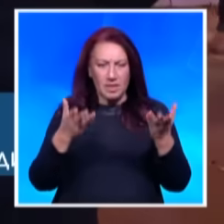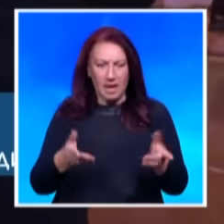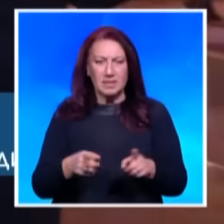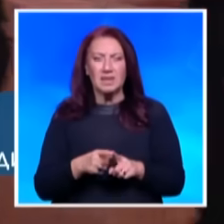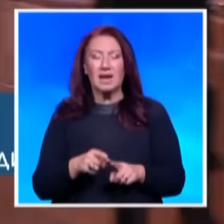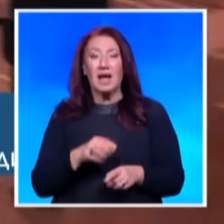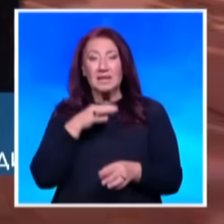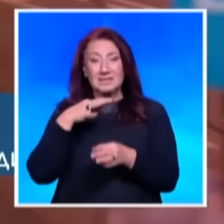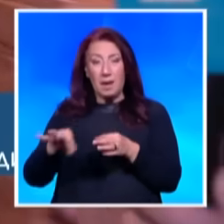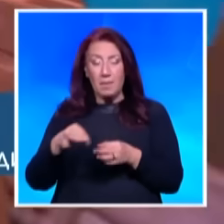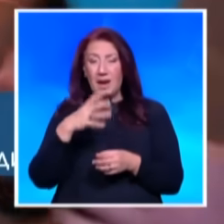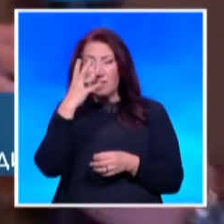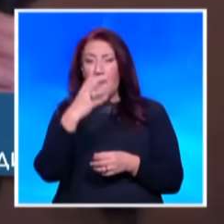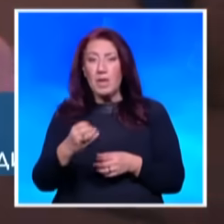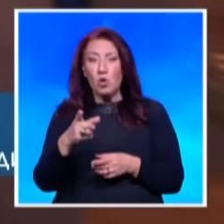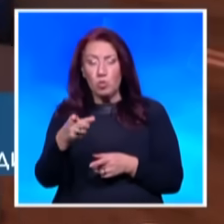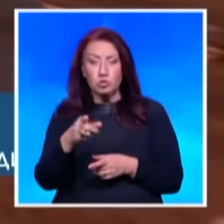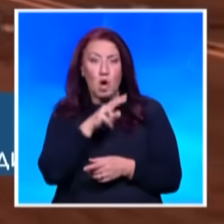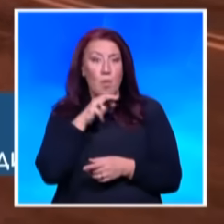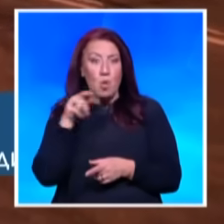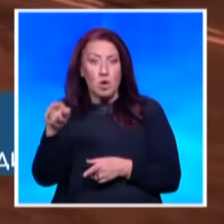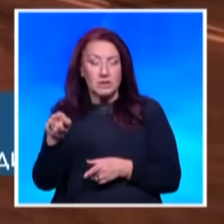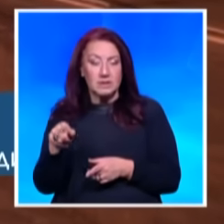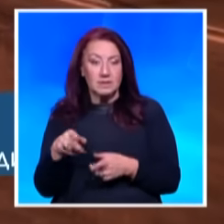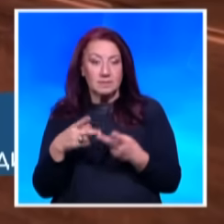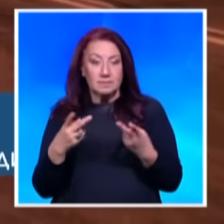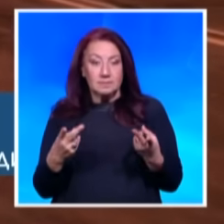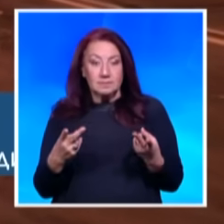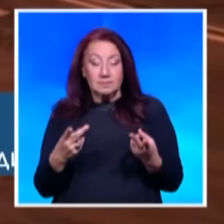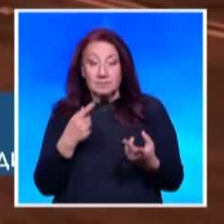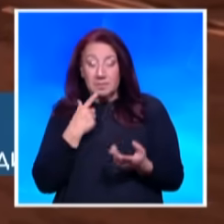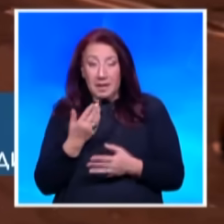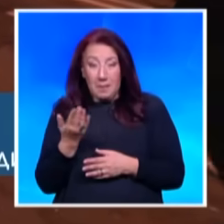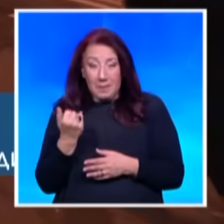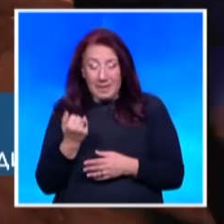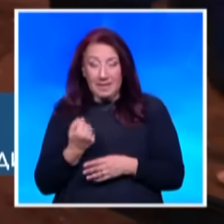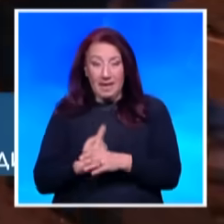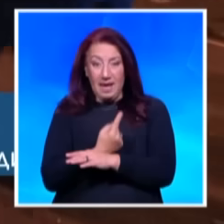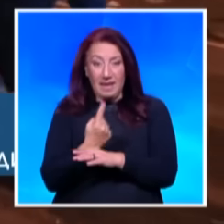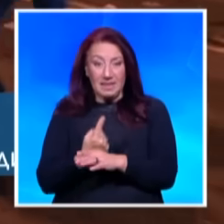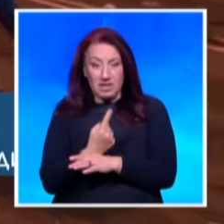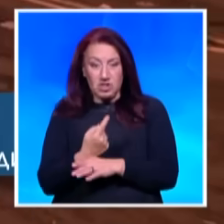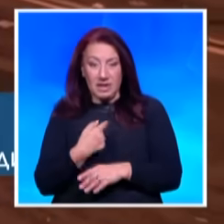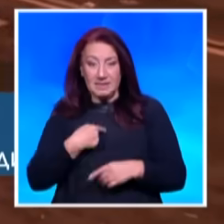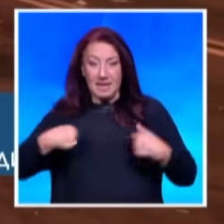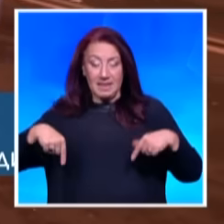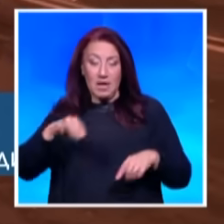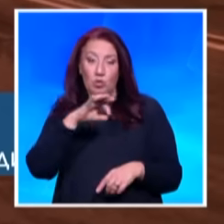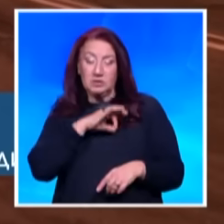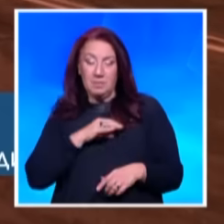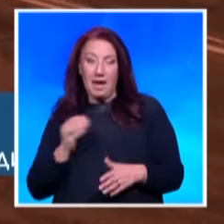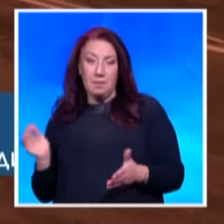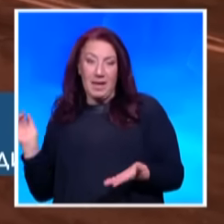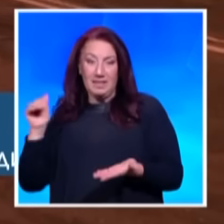сега само виждаме какъв контраст в присъствието на хора. Само ще кажа, че преди точно един час ние успяхме да дойдем тук в гърба